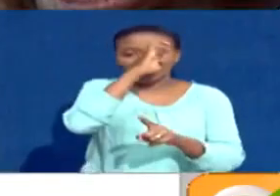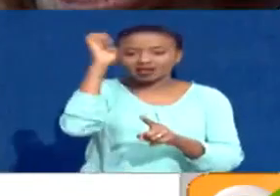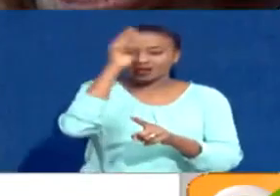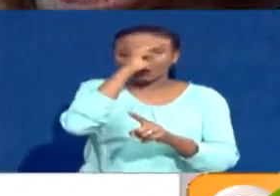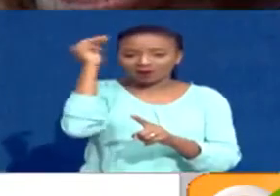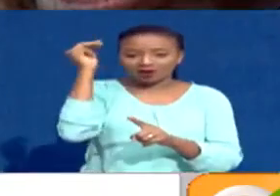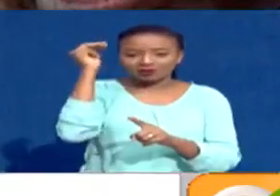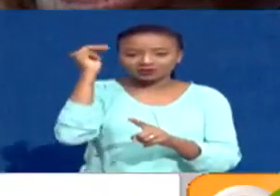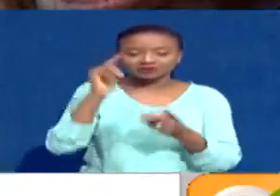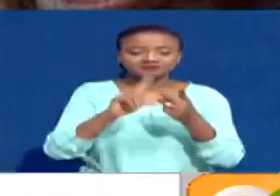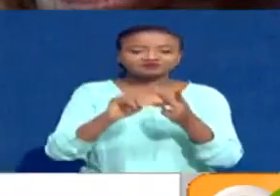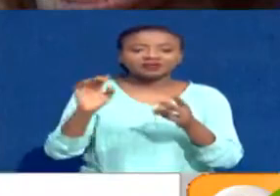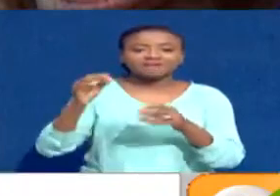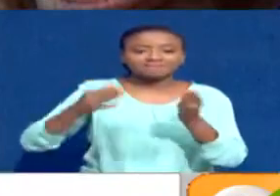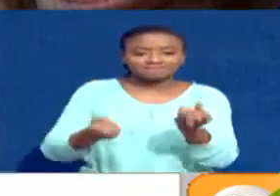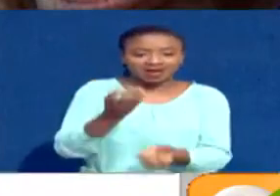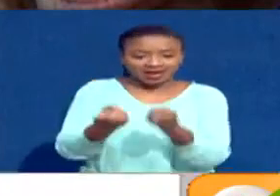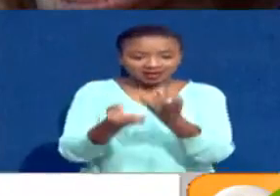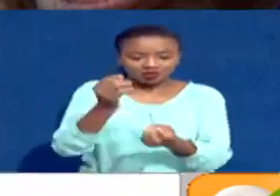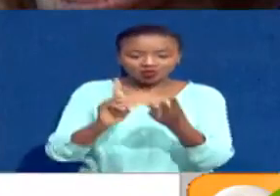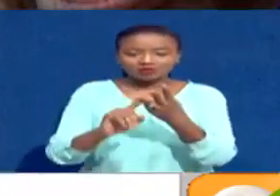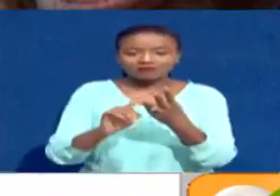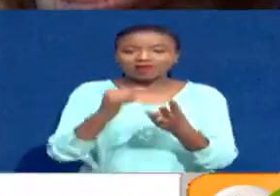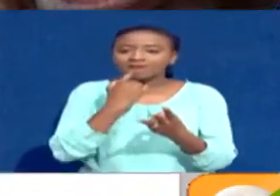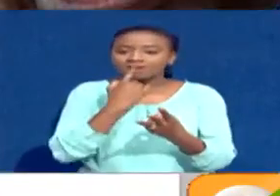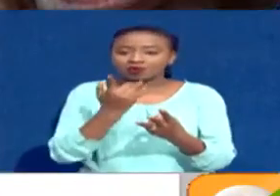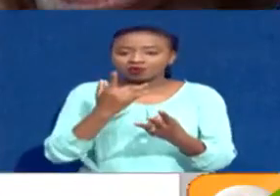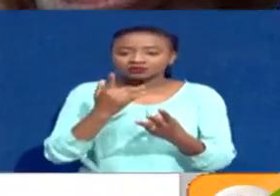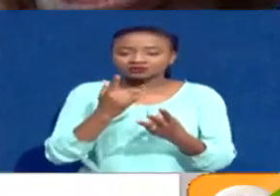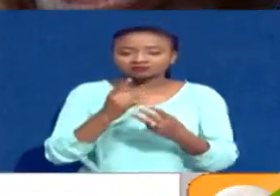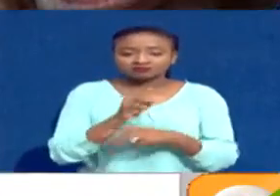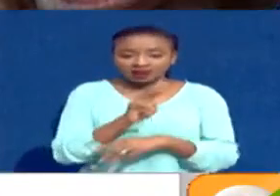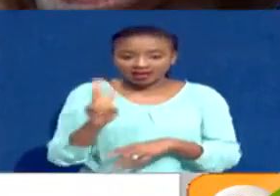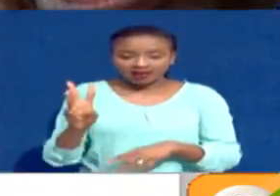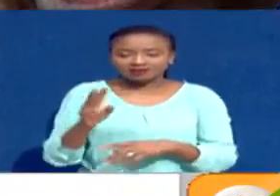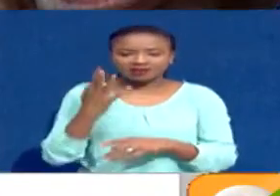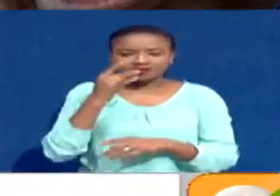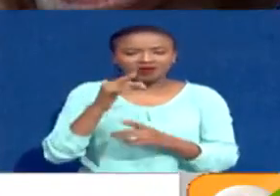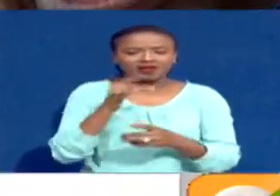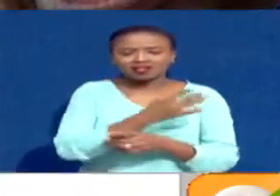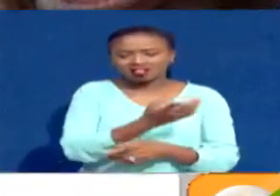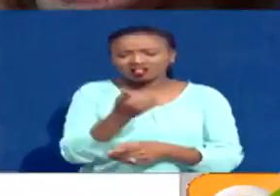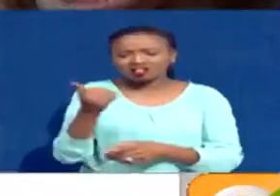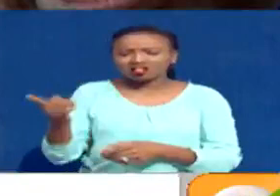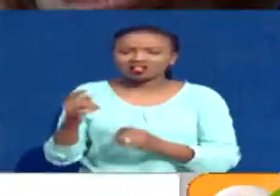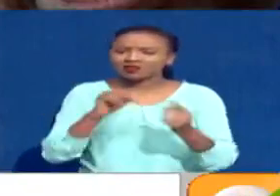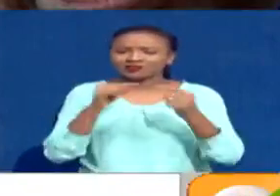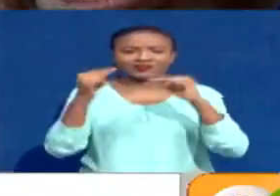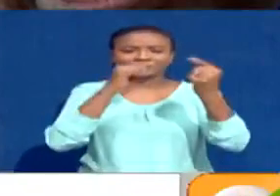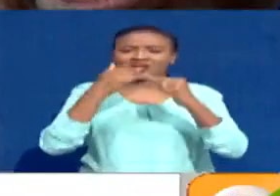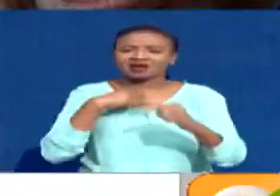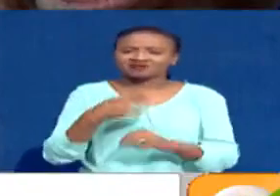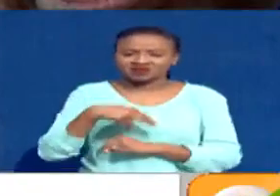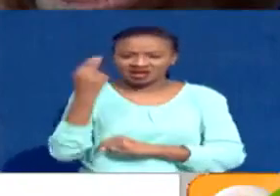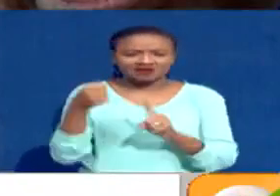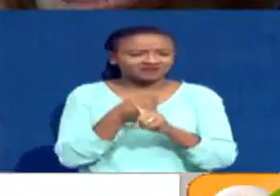Marakwet, Baringo na Pokot Magharibi ili kusitisha mapigano ya mara kwa mara. Matiang'i alifanya mkutano wa amani na viongozi